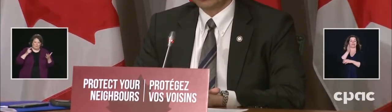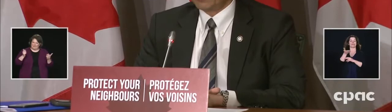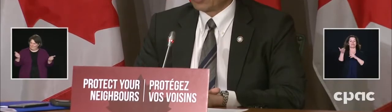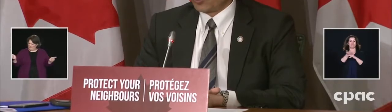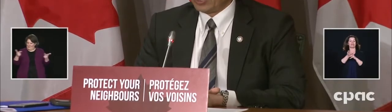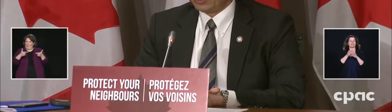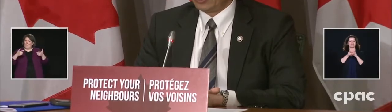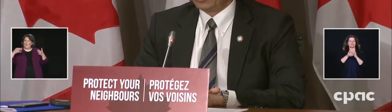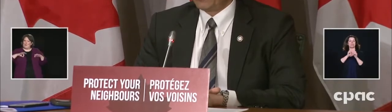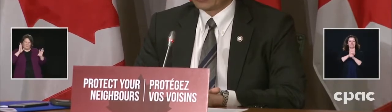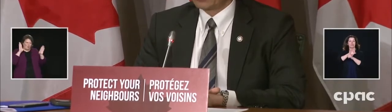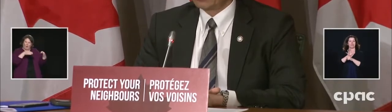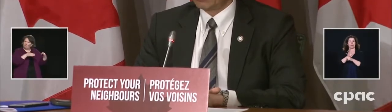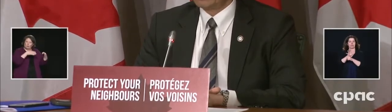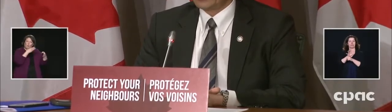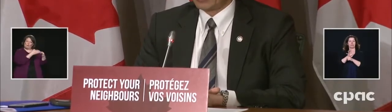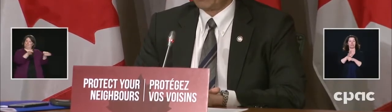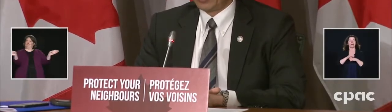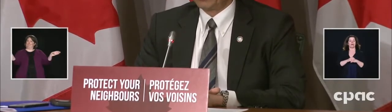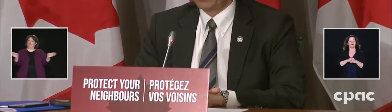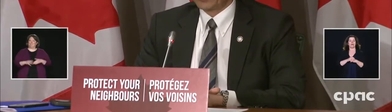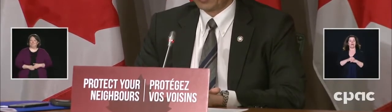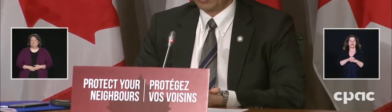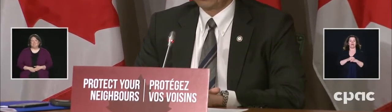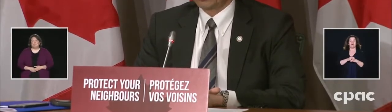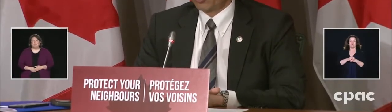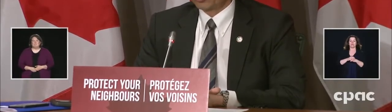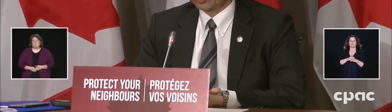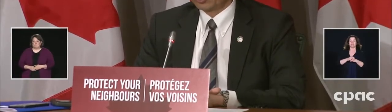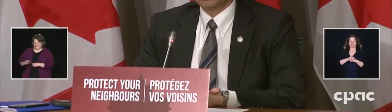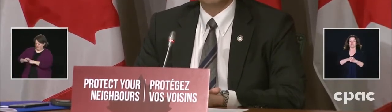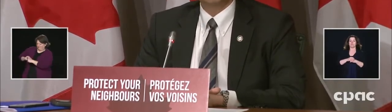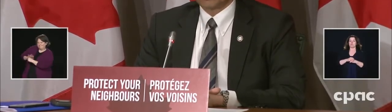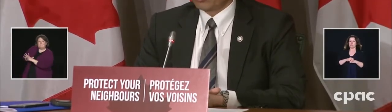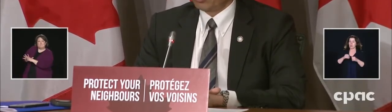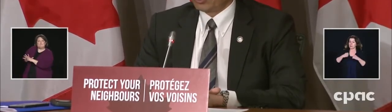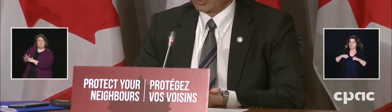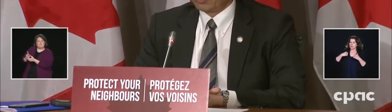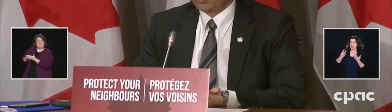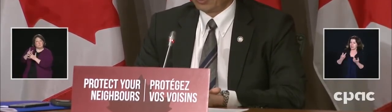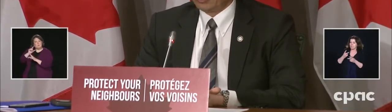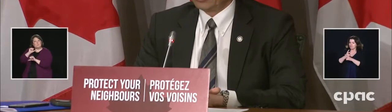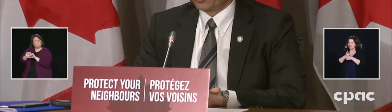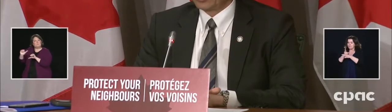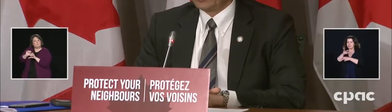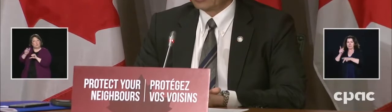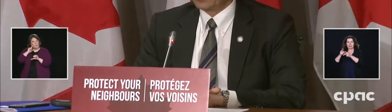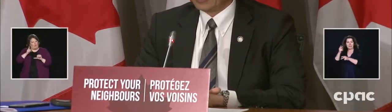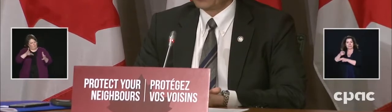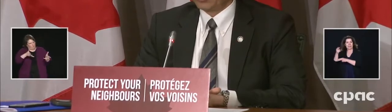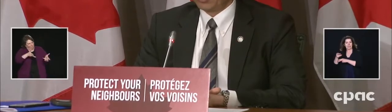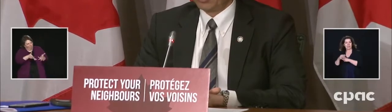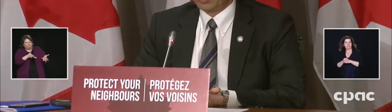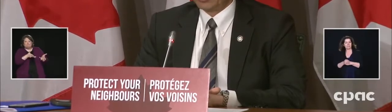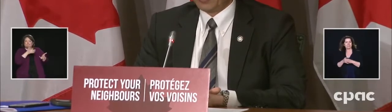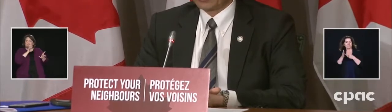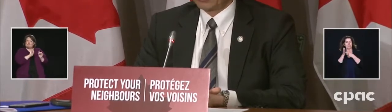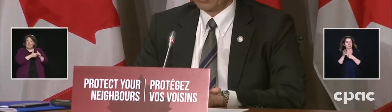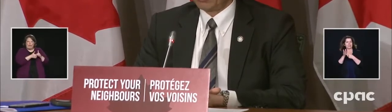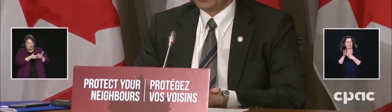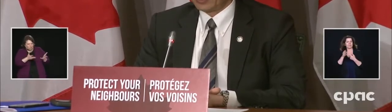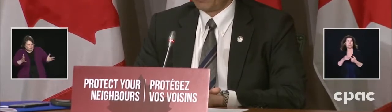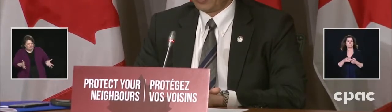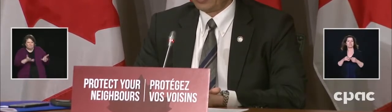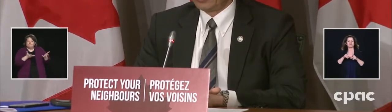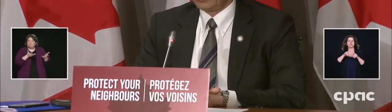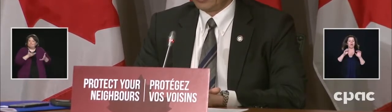compte des besoins des personnes handicapées. Entre autres, nous consultons les organismes nationaux de